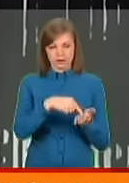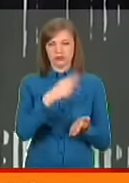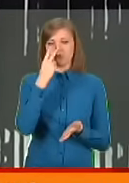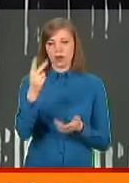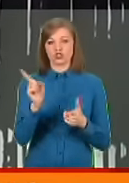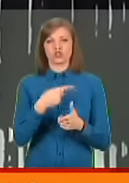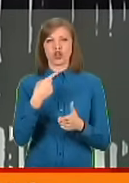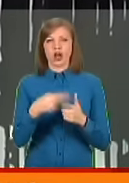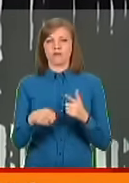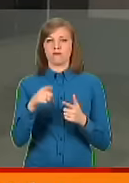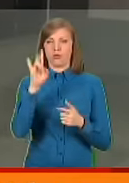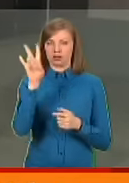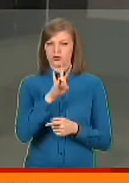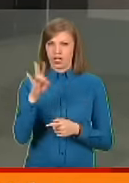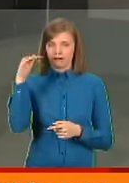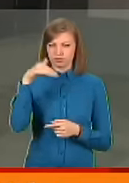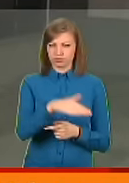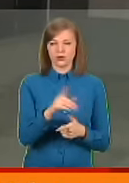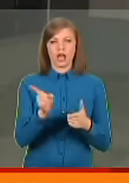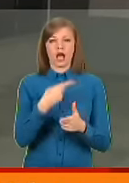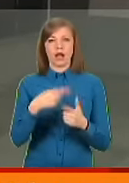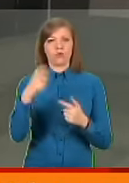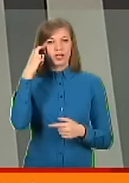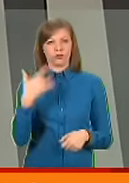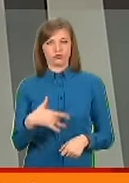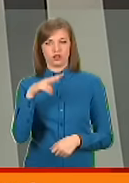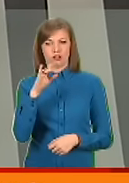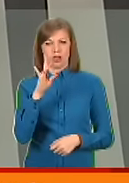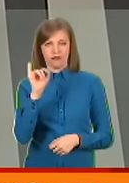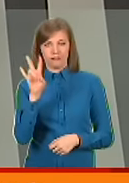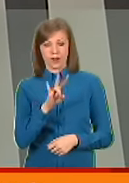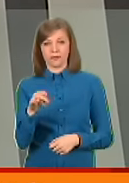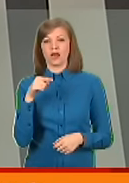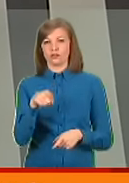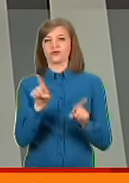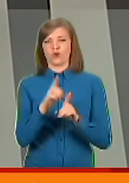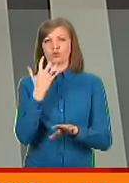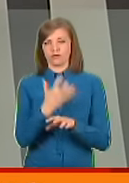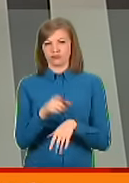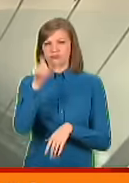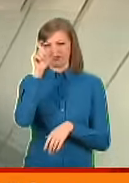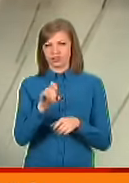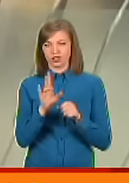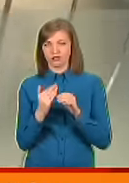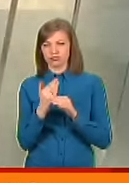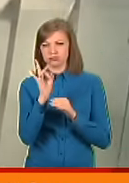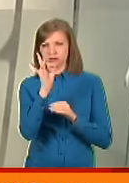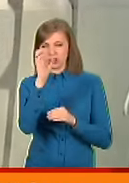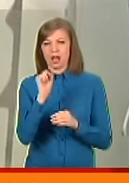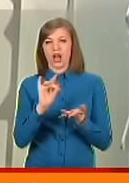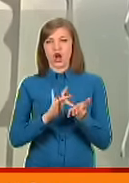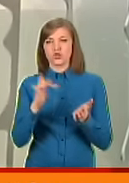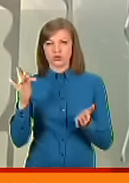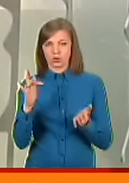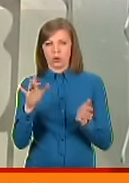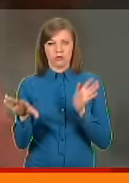бачиш або Андріївські узвіси з церквою, або ж Києво-Печерську лаву. Та й тут не без огріхів пластини обдерті, а саме скло чогось